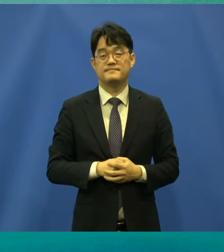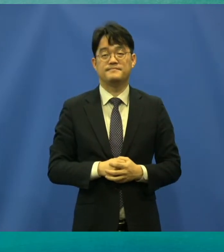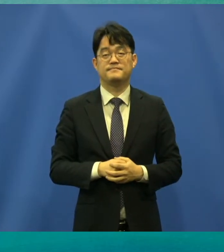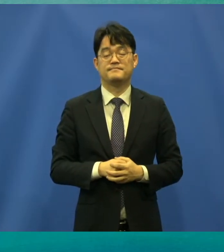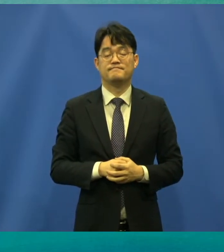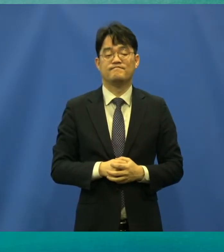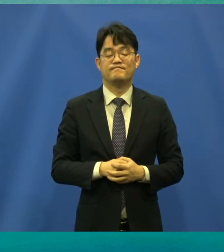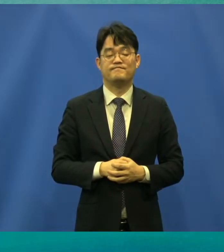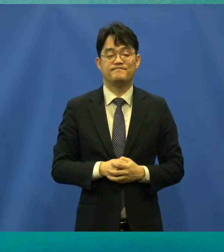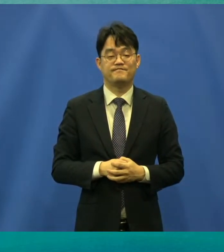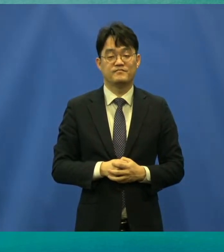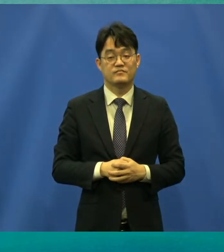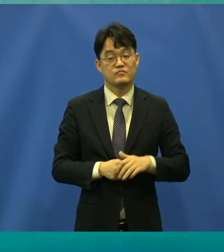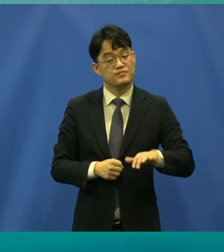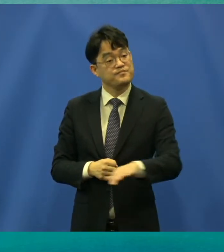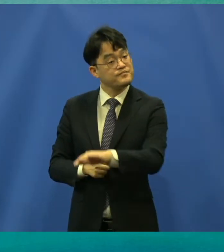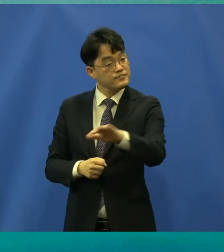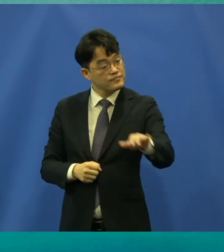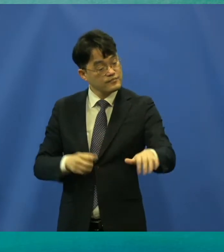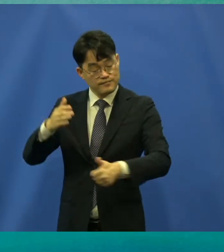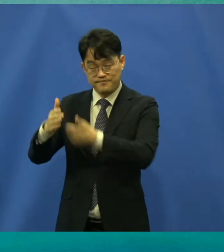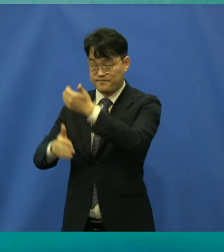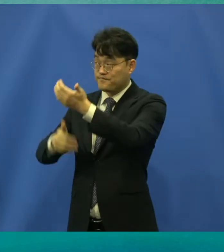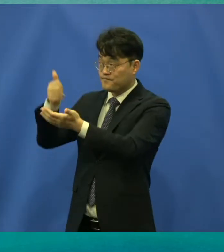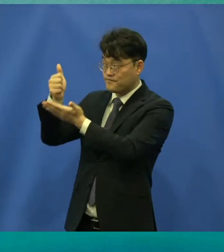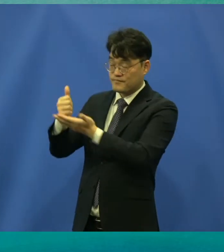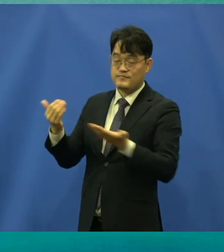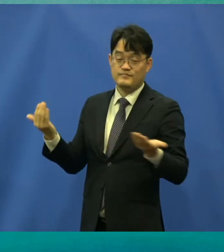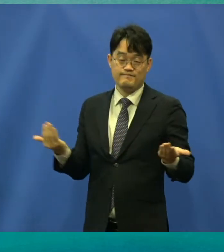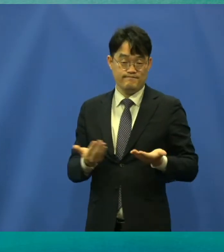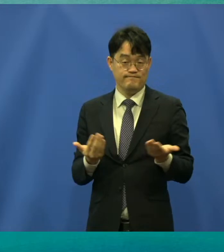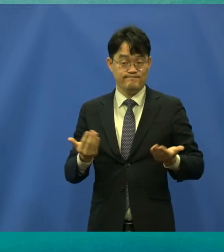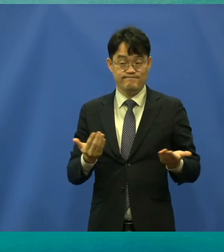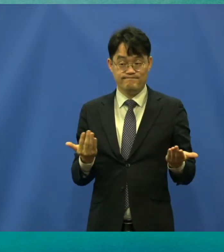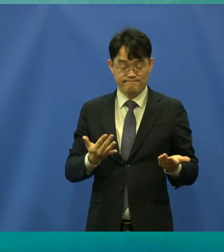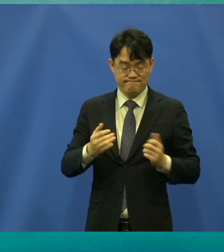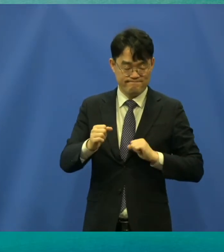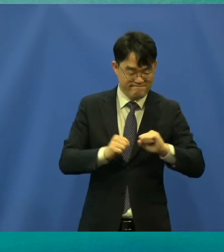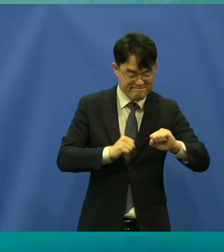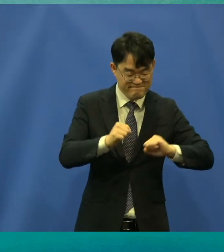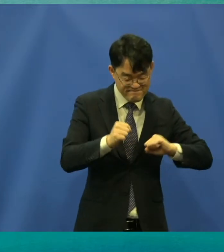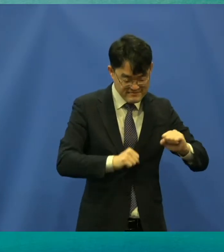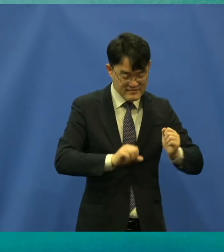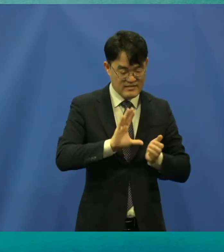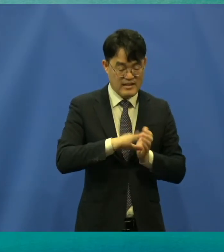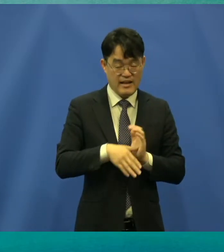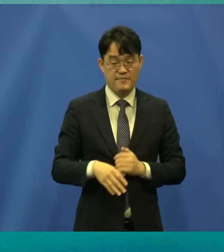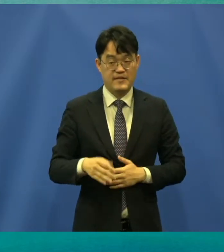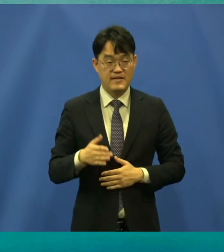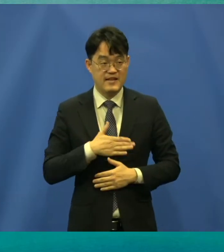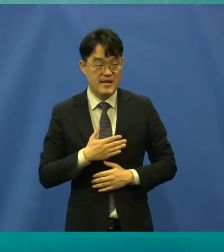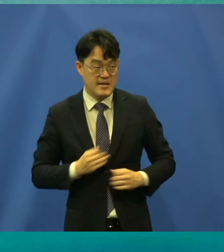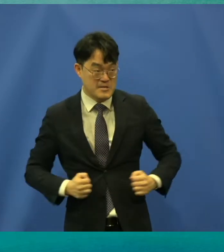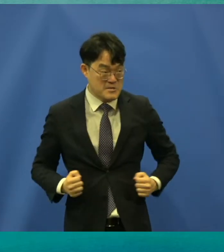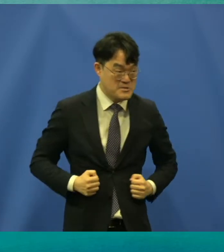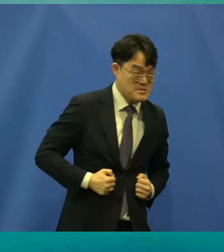여러분, 우리가 하나님의 일을 할 때 중요한 것은 우리의 열심이 아닙니다. 참 우리의 열심은